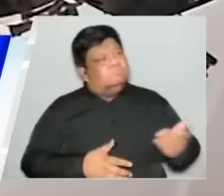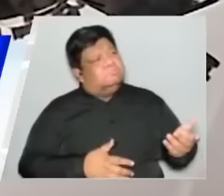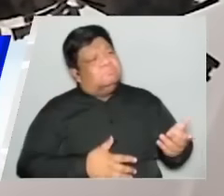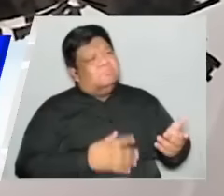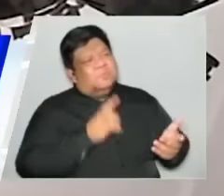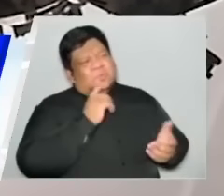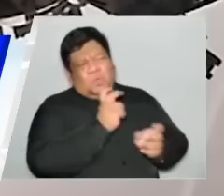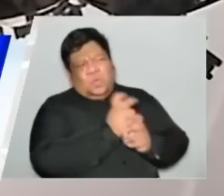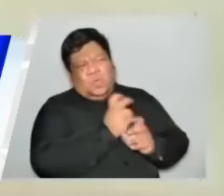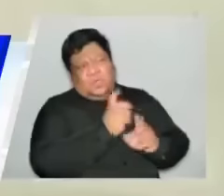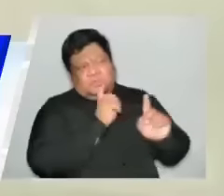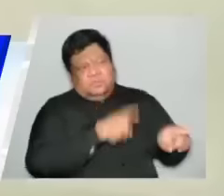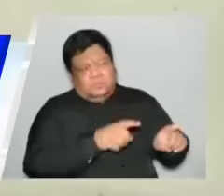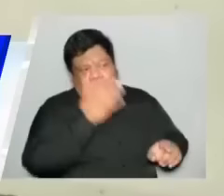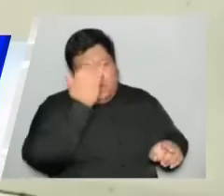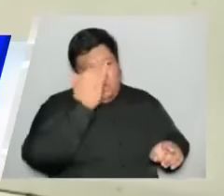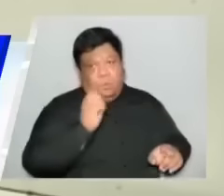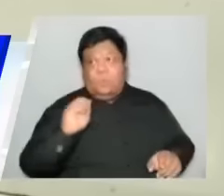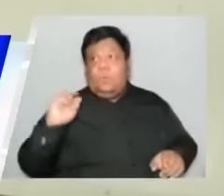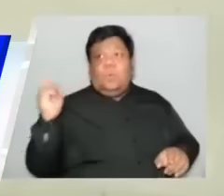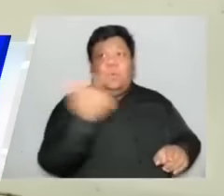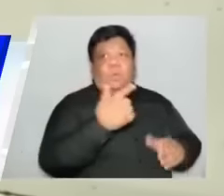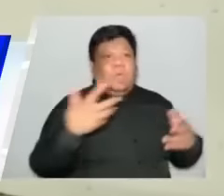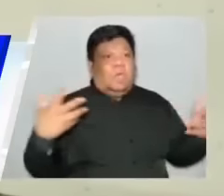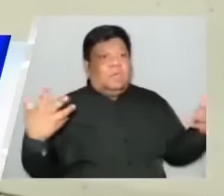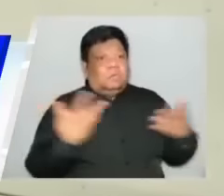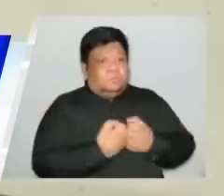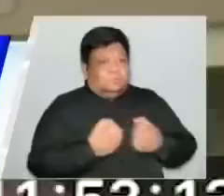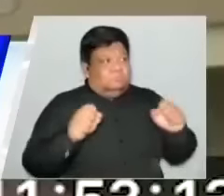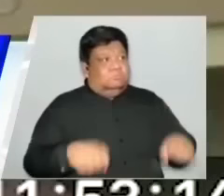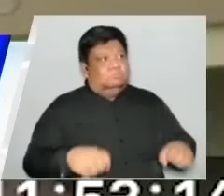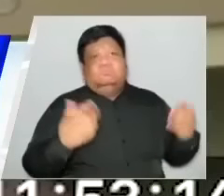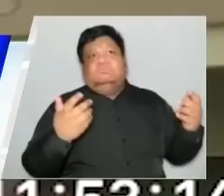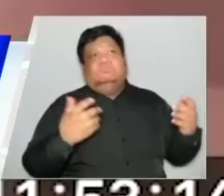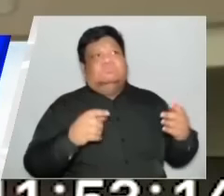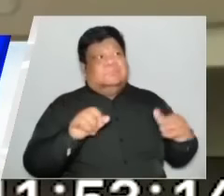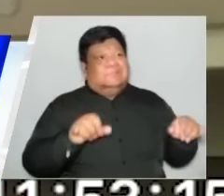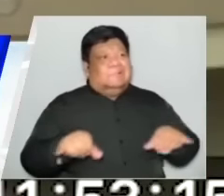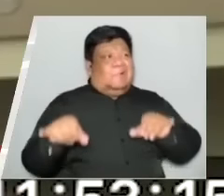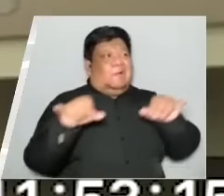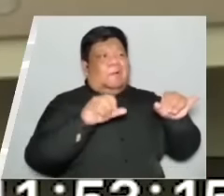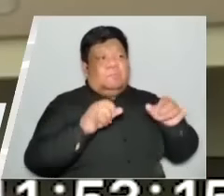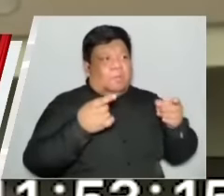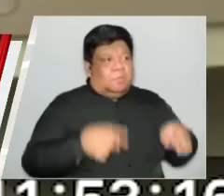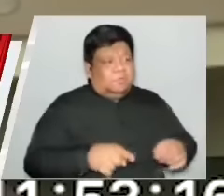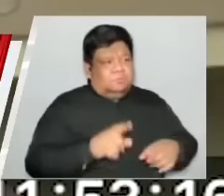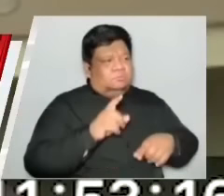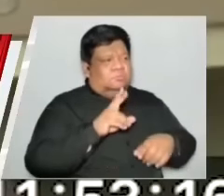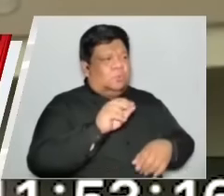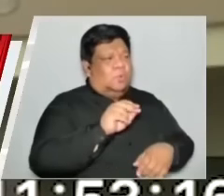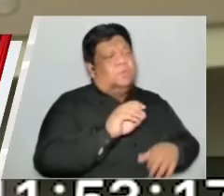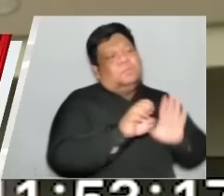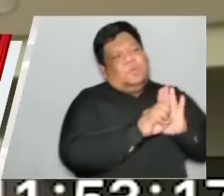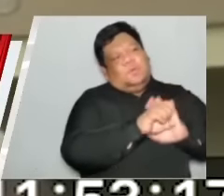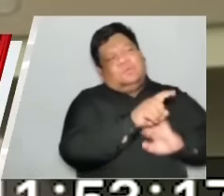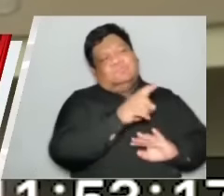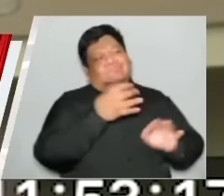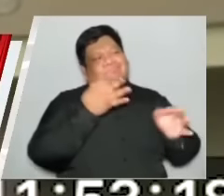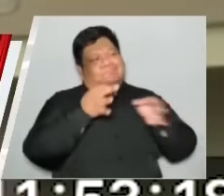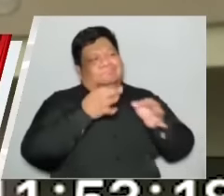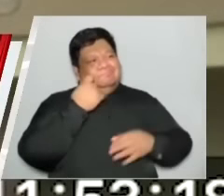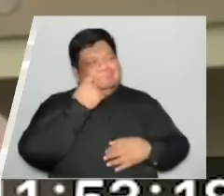not all vehicular accidents can be treated the same. For example, yung sa sinabi ninyo Mantina na may